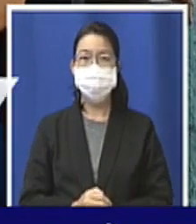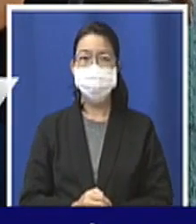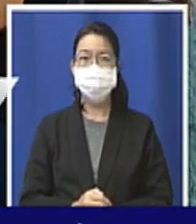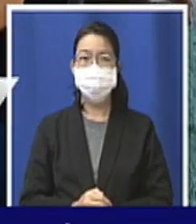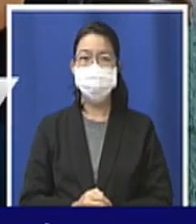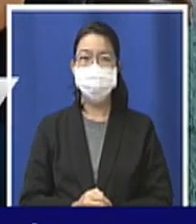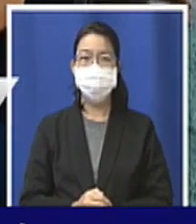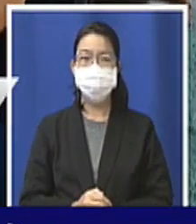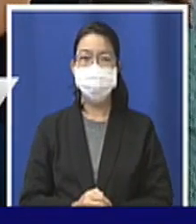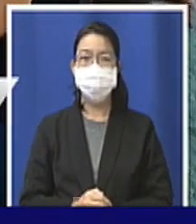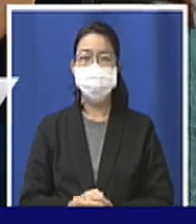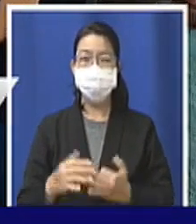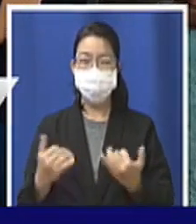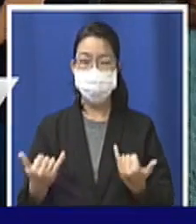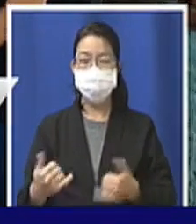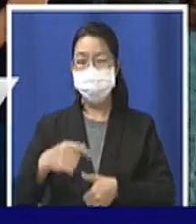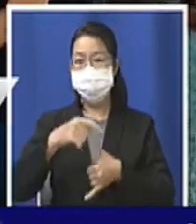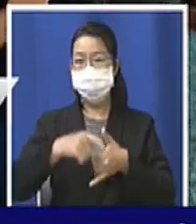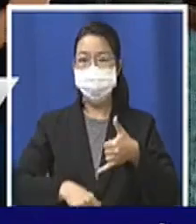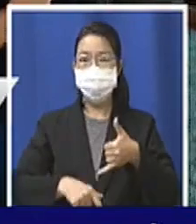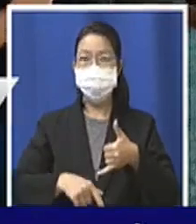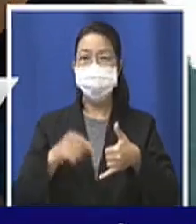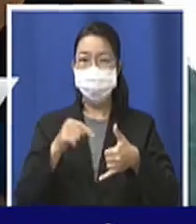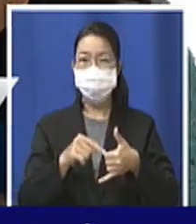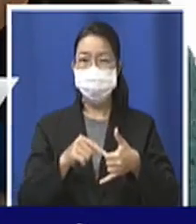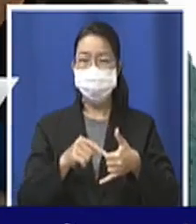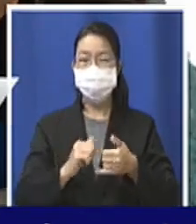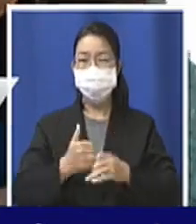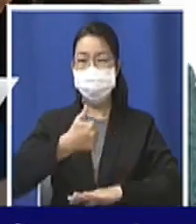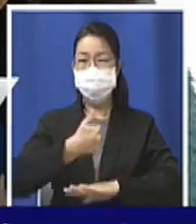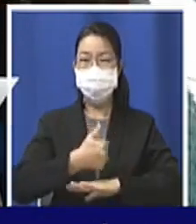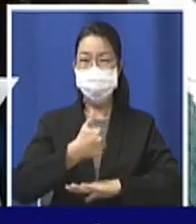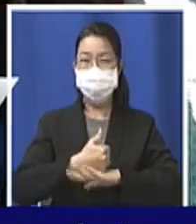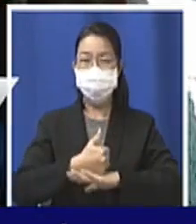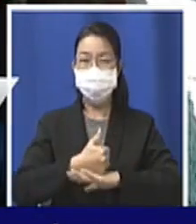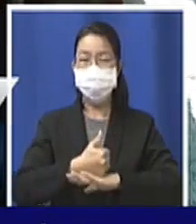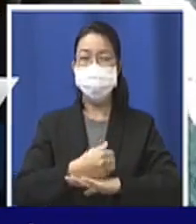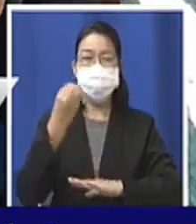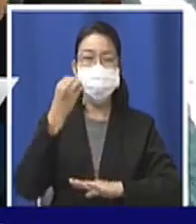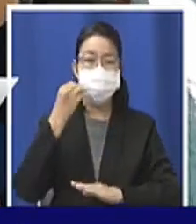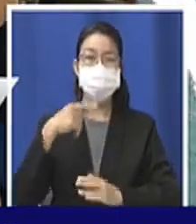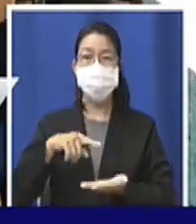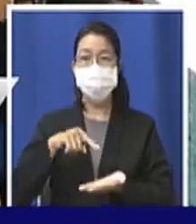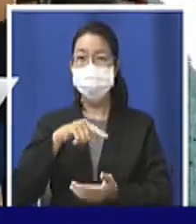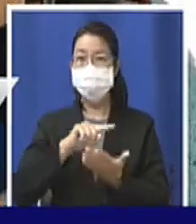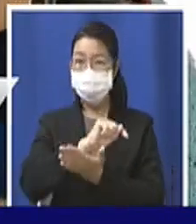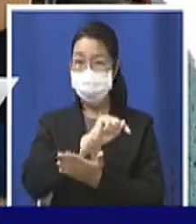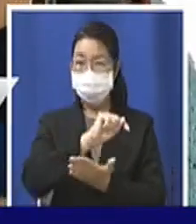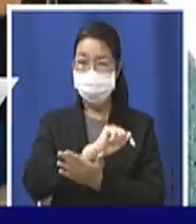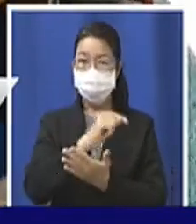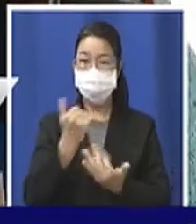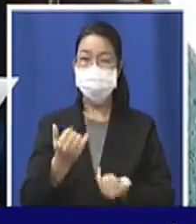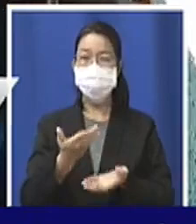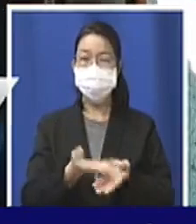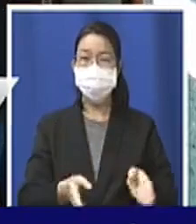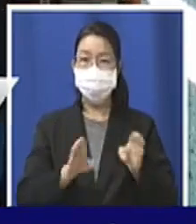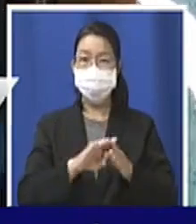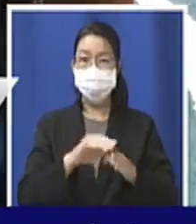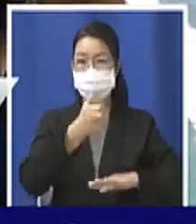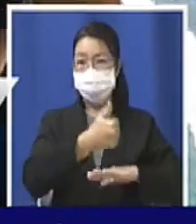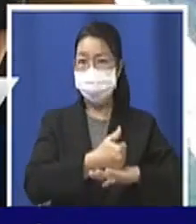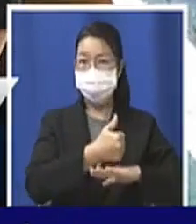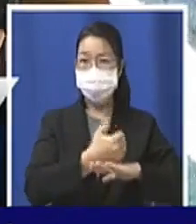ที่บ้านเลขที่38/1ครับหมู่ที่3ตำบลตากออกอำเภอบ้านตากจังหวัดตากนะครับนายพงษ์รัตน์พิรมรัตน์ผู้ว่าราชการ